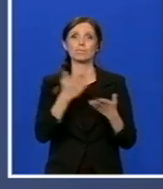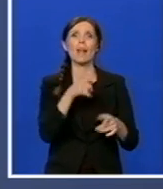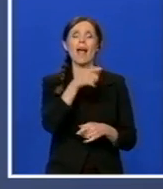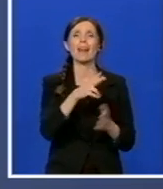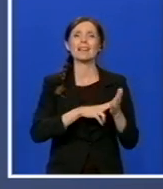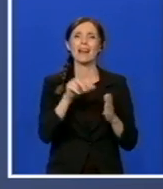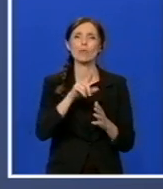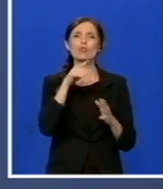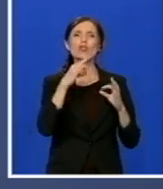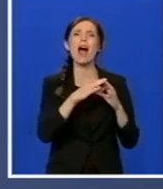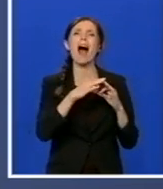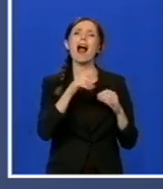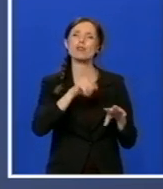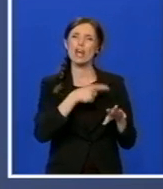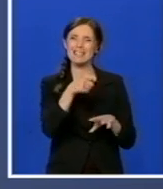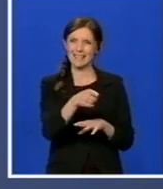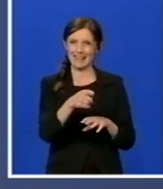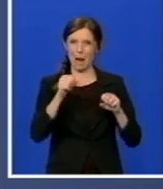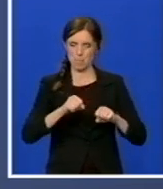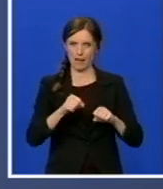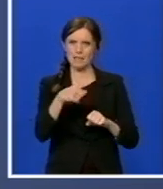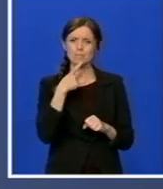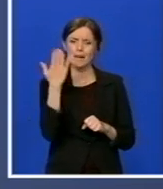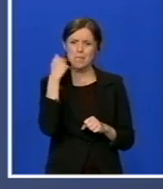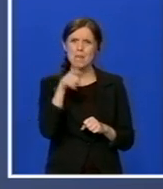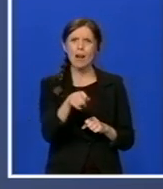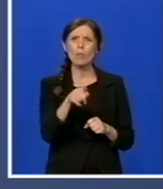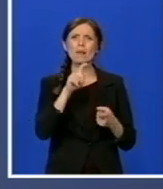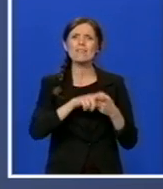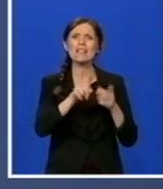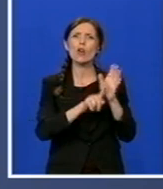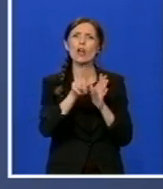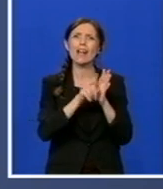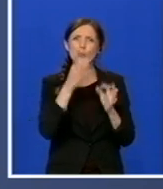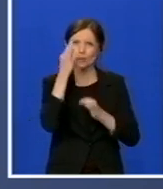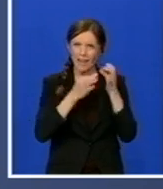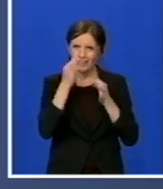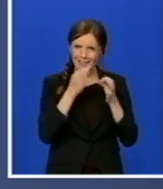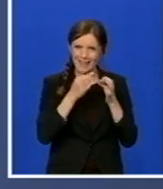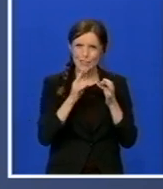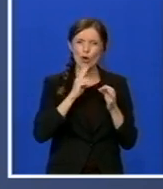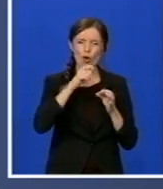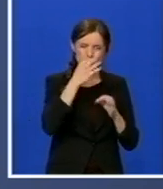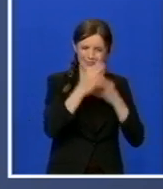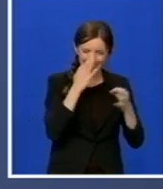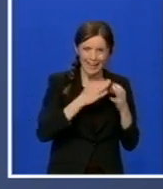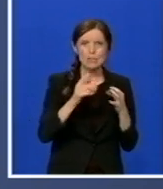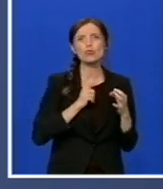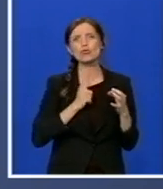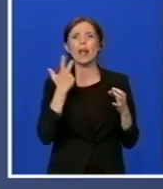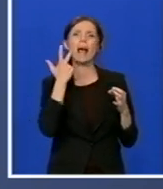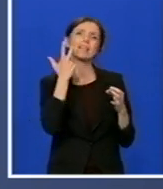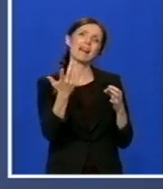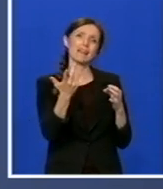Balkans. Malo prije ste u odgovoru kolegi na pitanje govorili o testovima, rezultatima testova da se čekaju po 3 dana. Kako je učešće